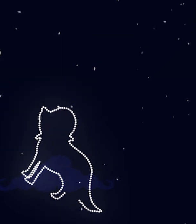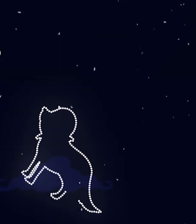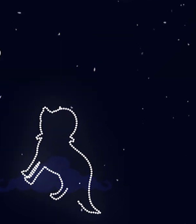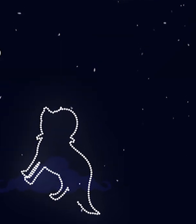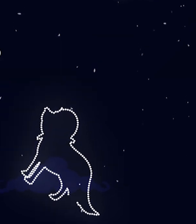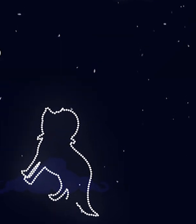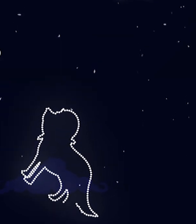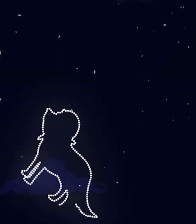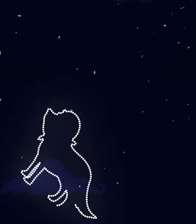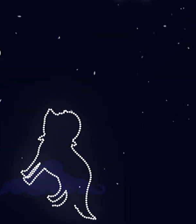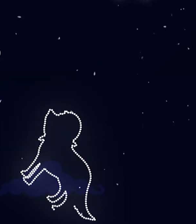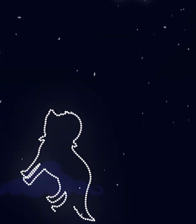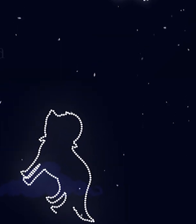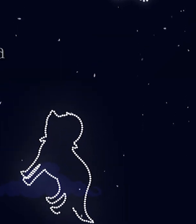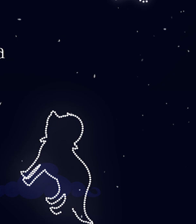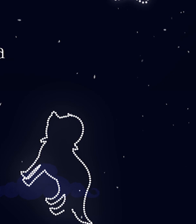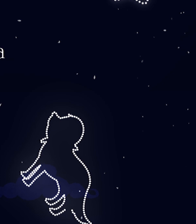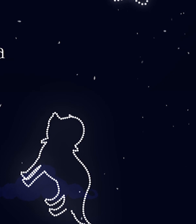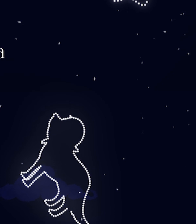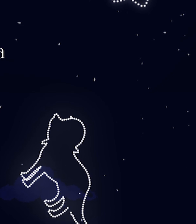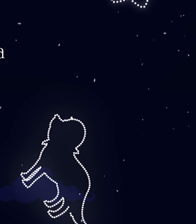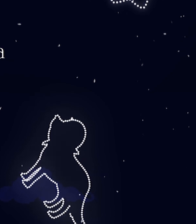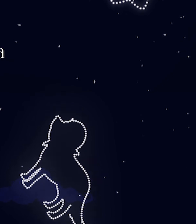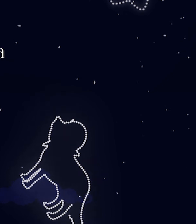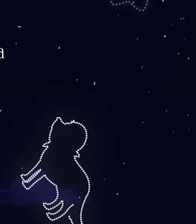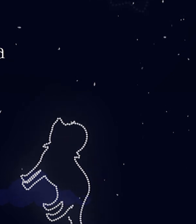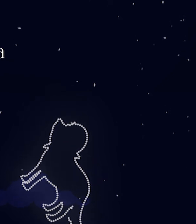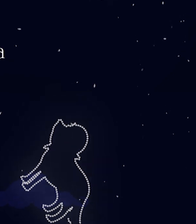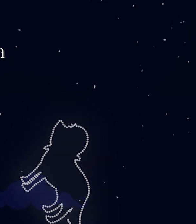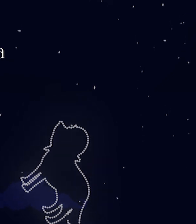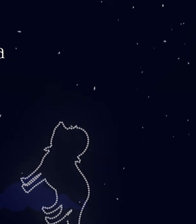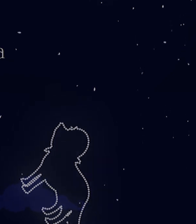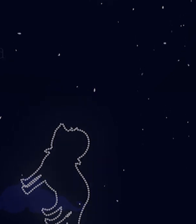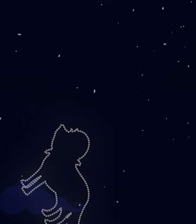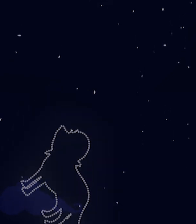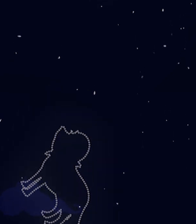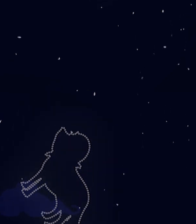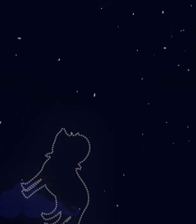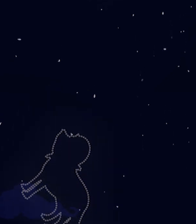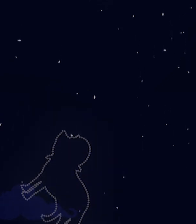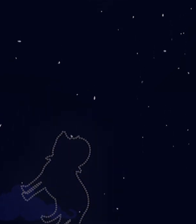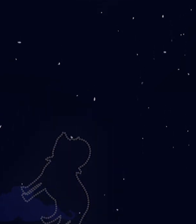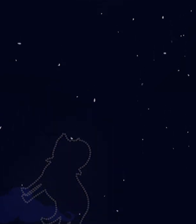явдлын ертөнцөөр хүүхэд бүхнийг аялуулна.